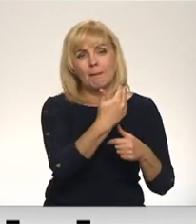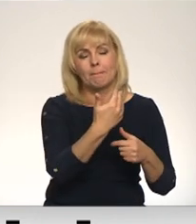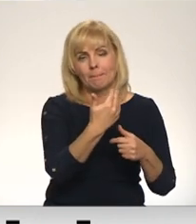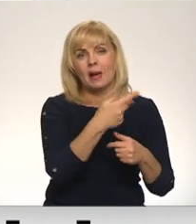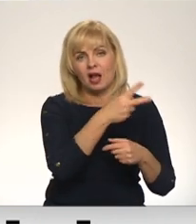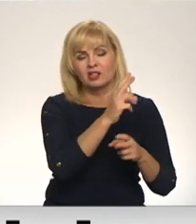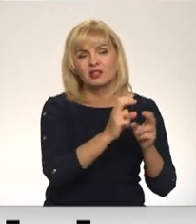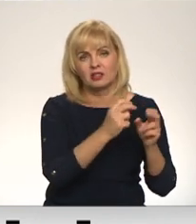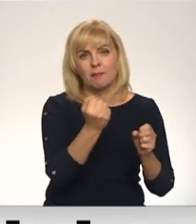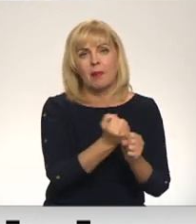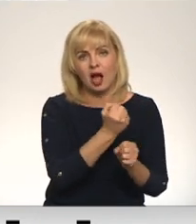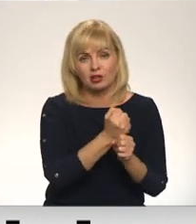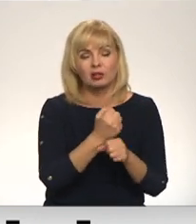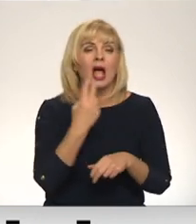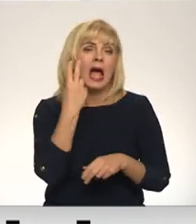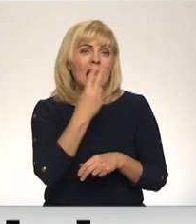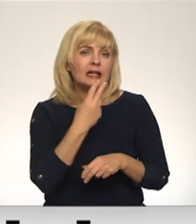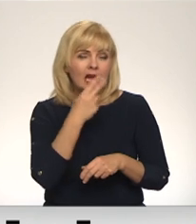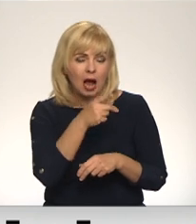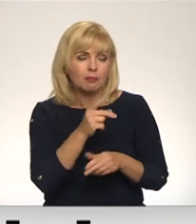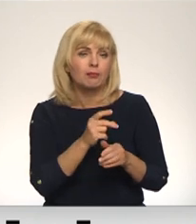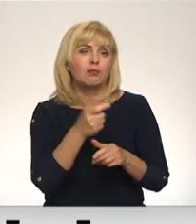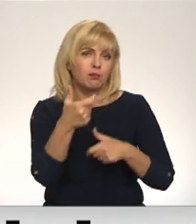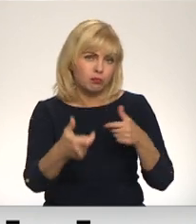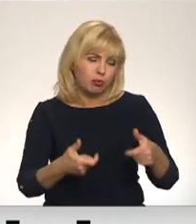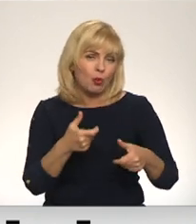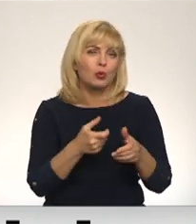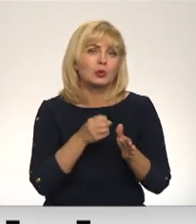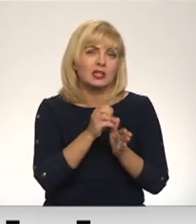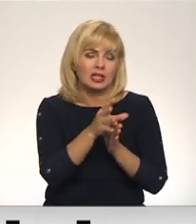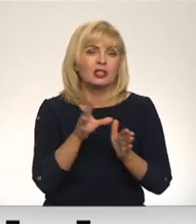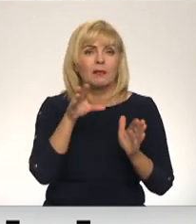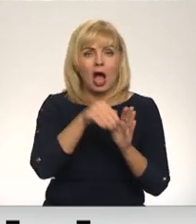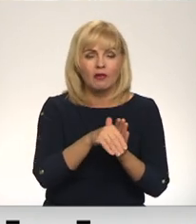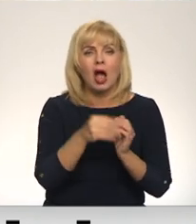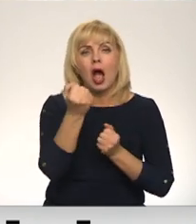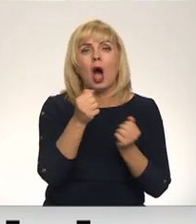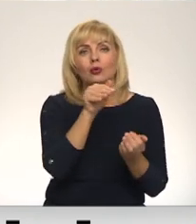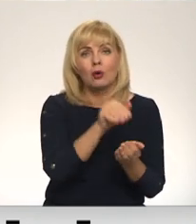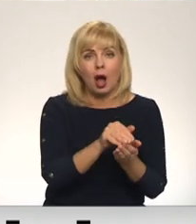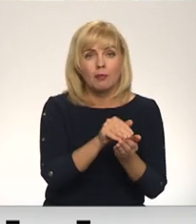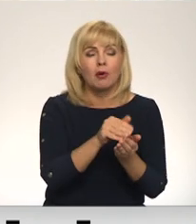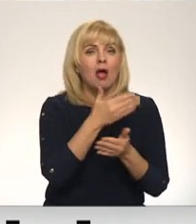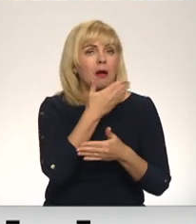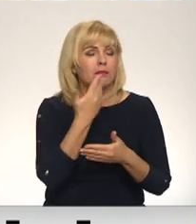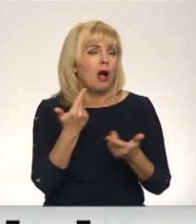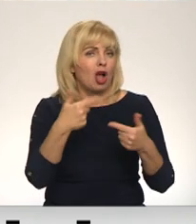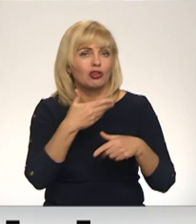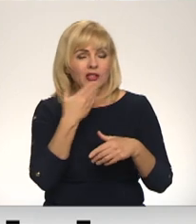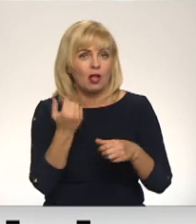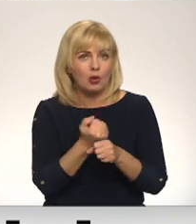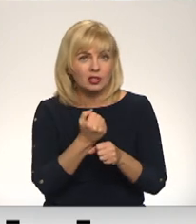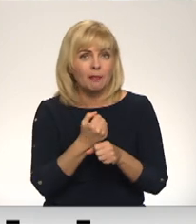pārstrādātājiem. Tāpat riepu apsaimniekošanas sistēmā būtu jāiekļauj arī auto kapsētas, kas pašreiz nav izdarīts. Latvijas